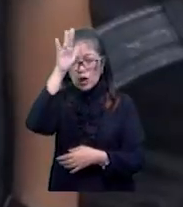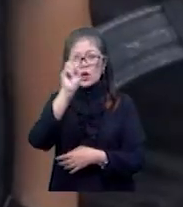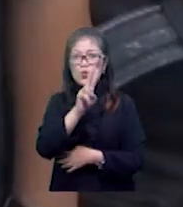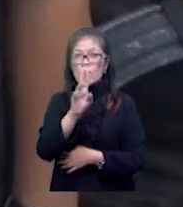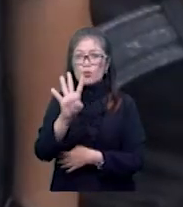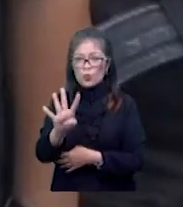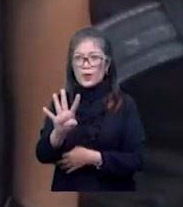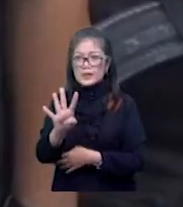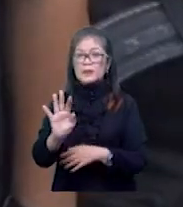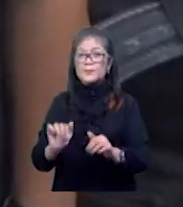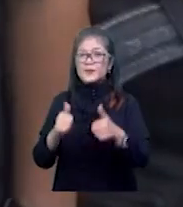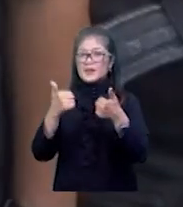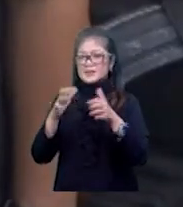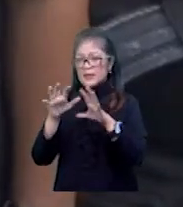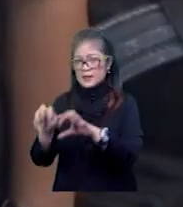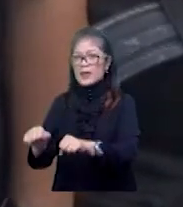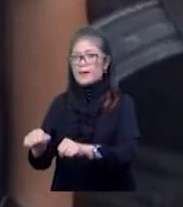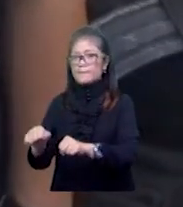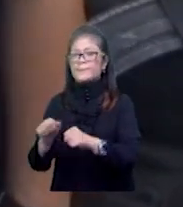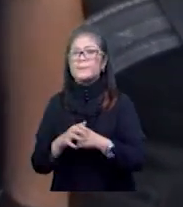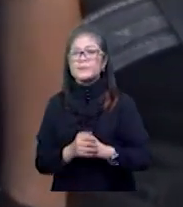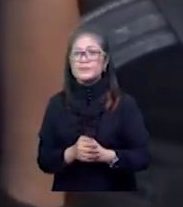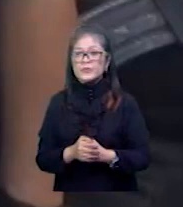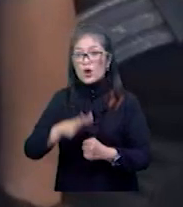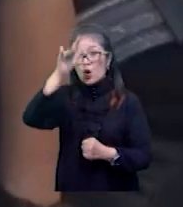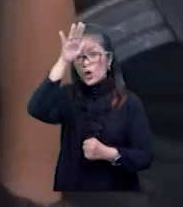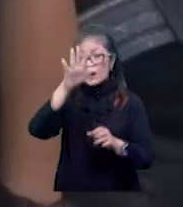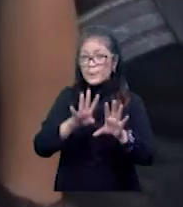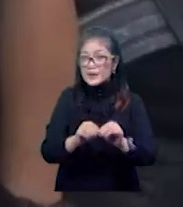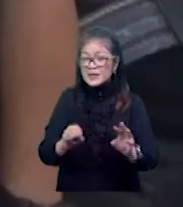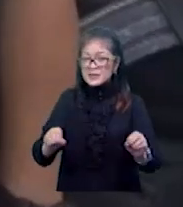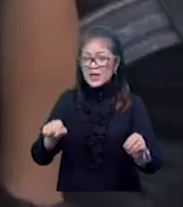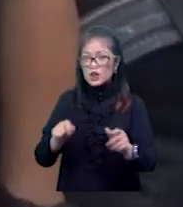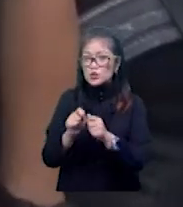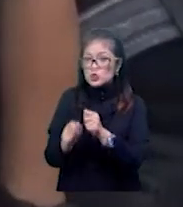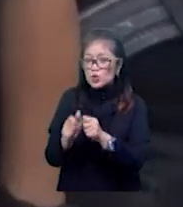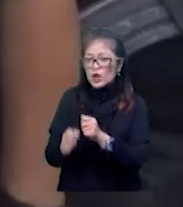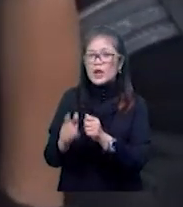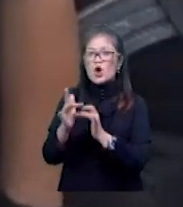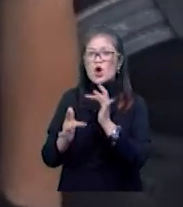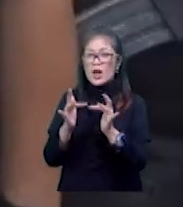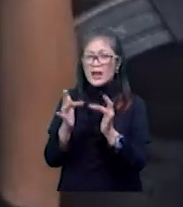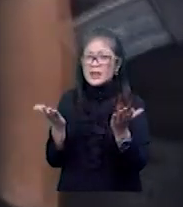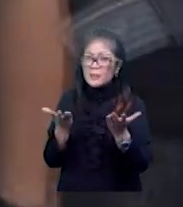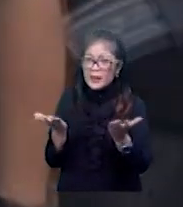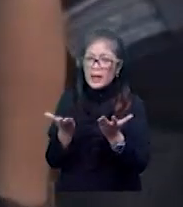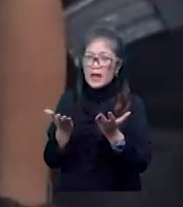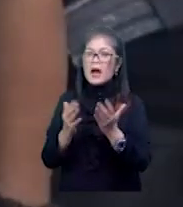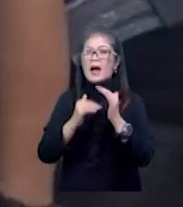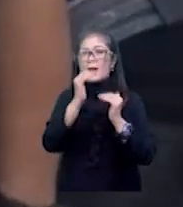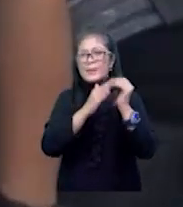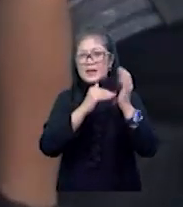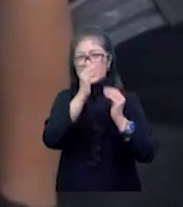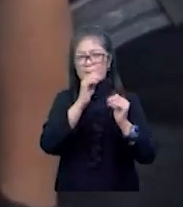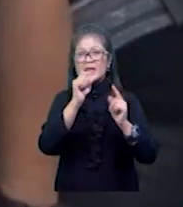Berhasil mengamankan operator judi online yang ada di apartemen City Park. Kami